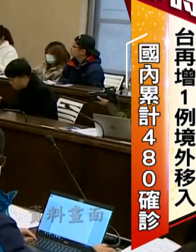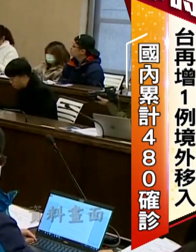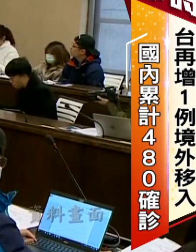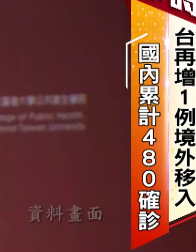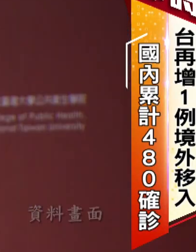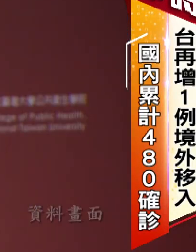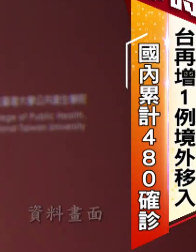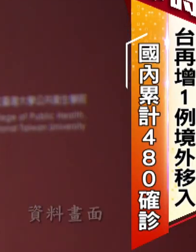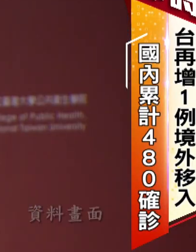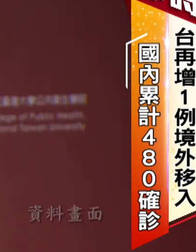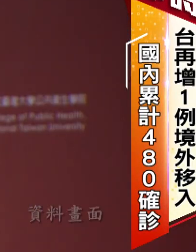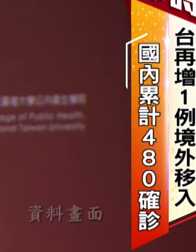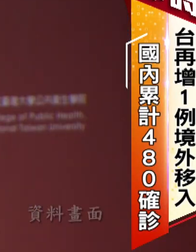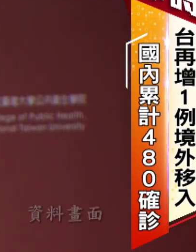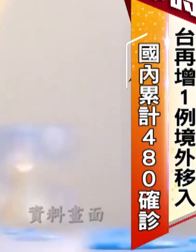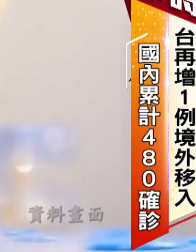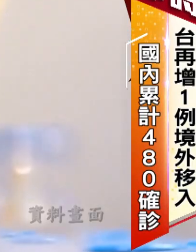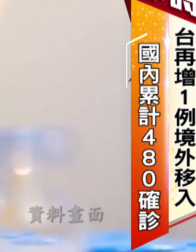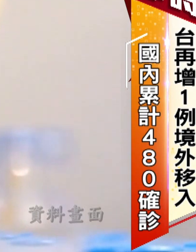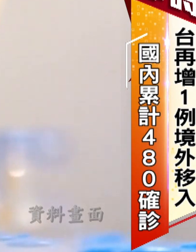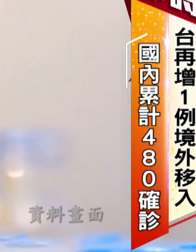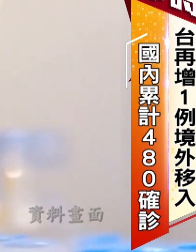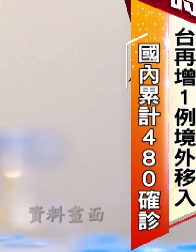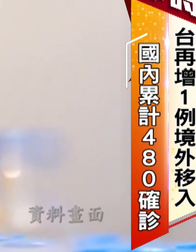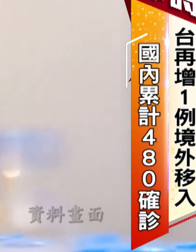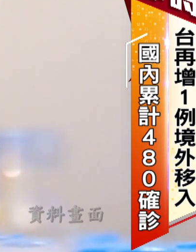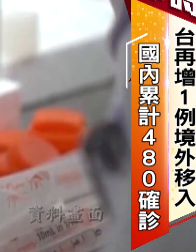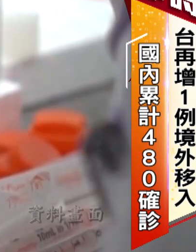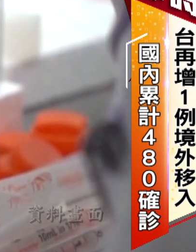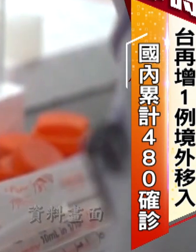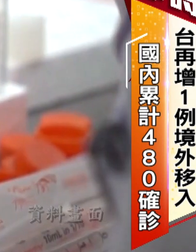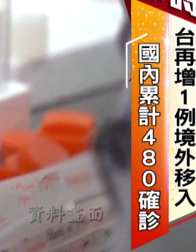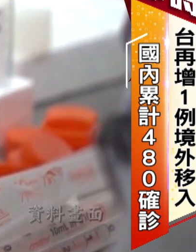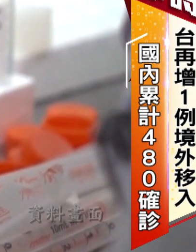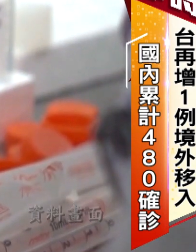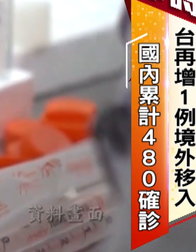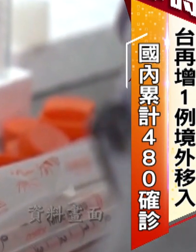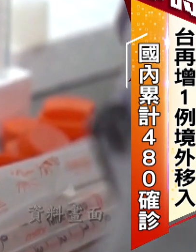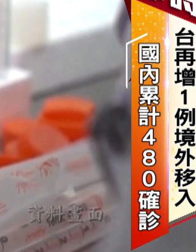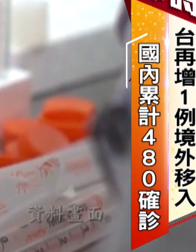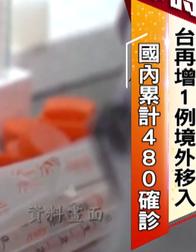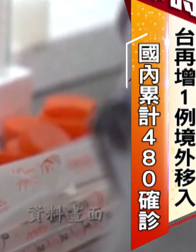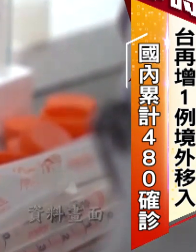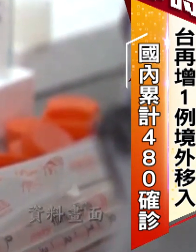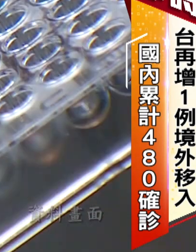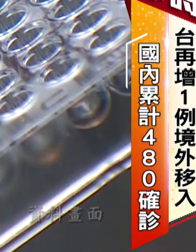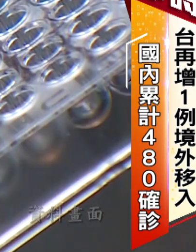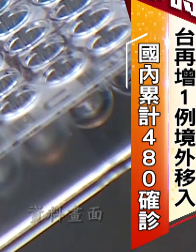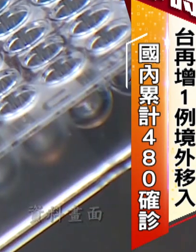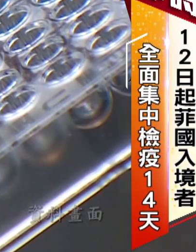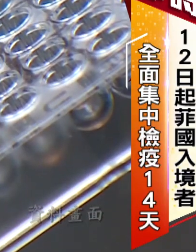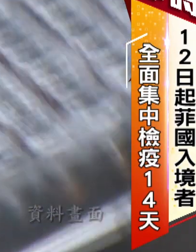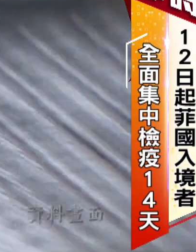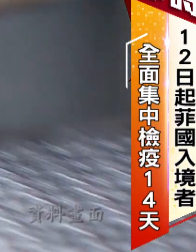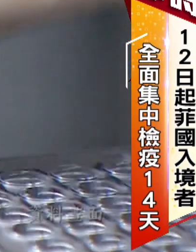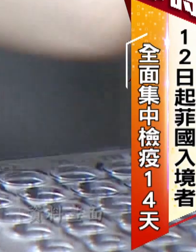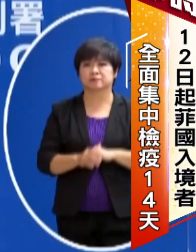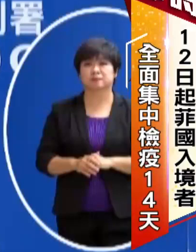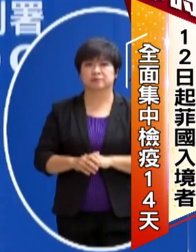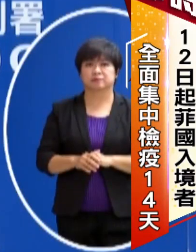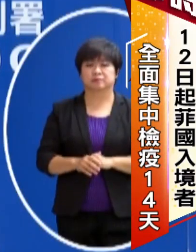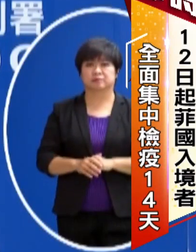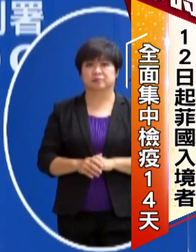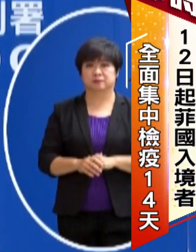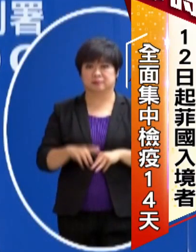进行的万人血清抗体检测，传出出现多名抗体阳性者，质疑社区已经有隐性感染者。 零本